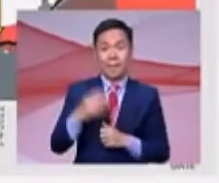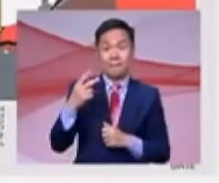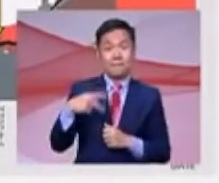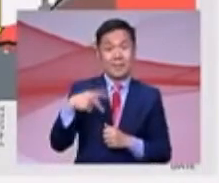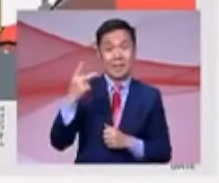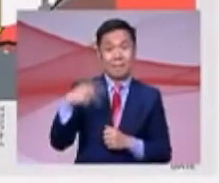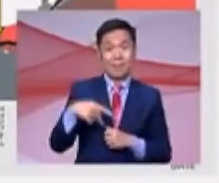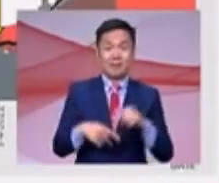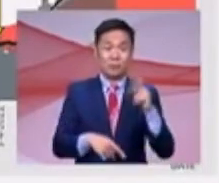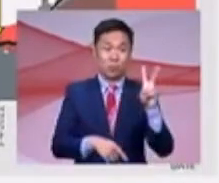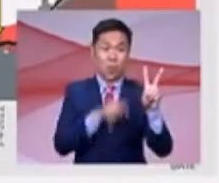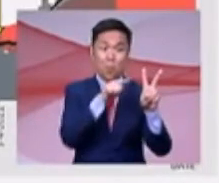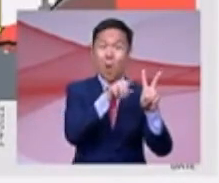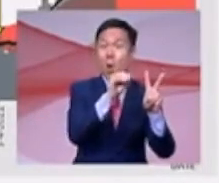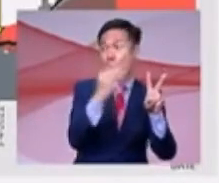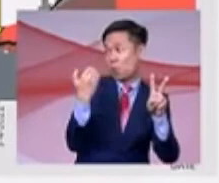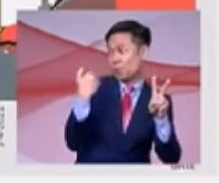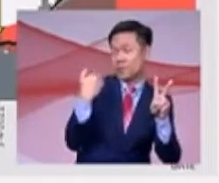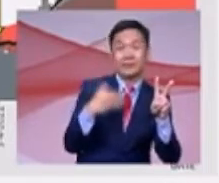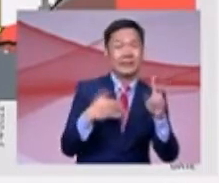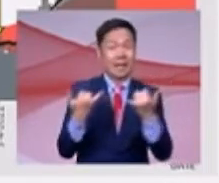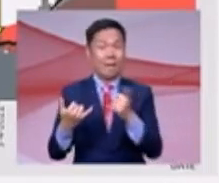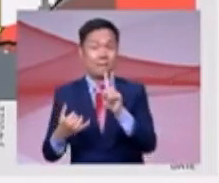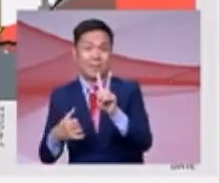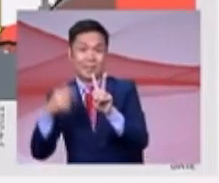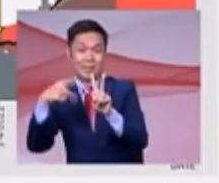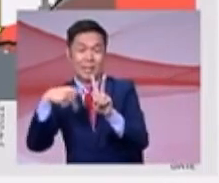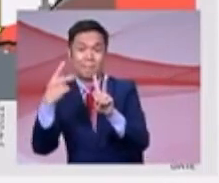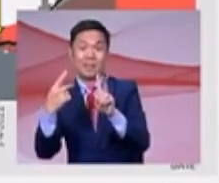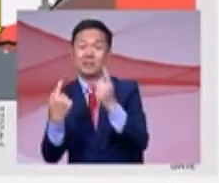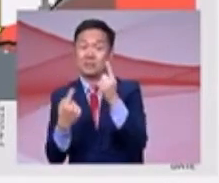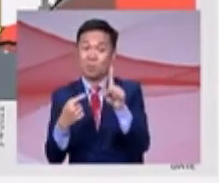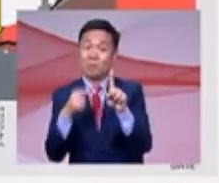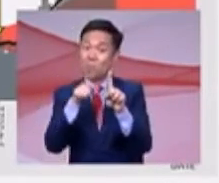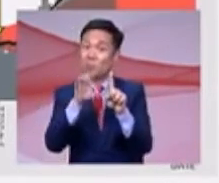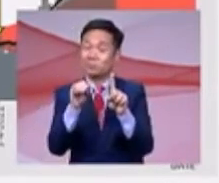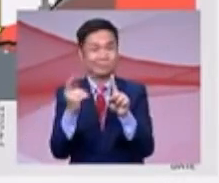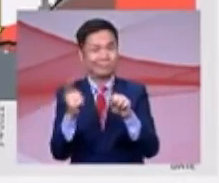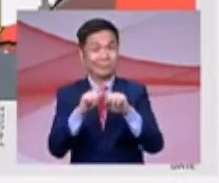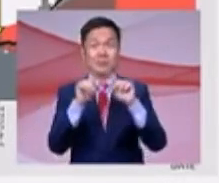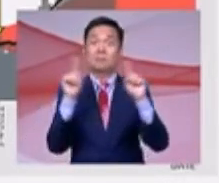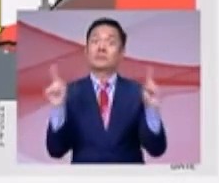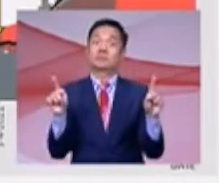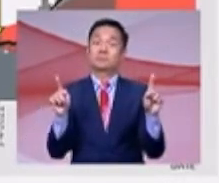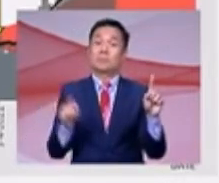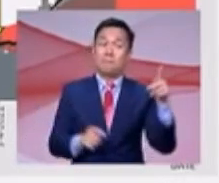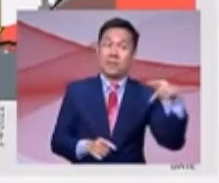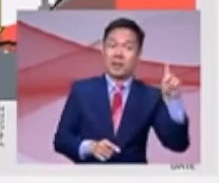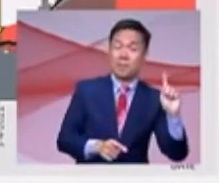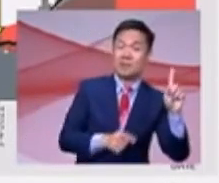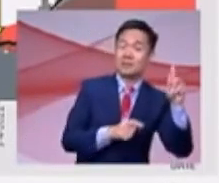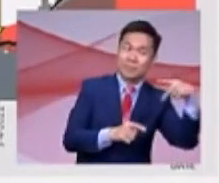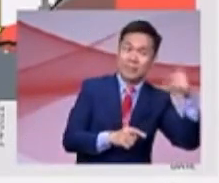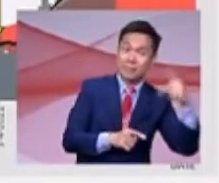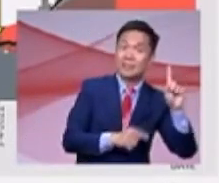PKP 2.0 berbeza dengan PKP 1.0. Ini adalah kerana kita kena imbangkan